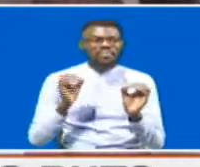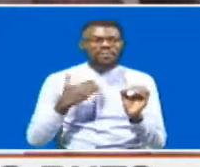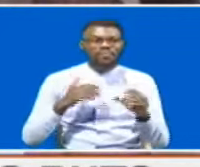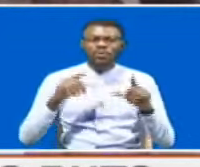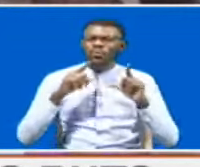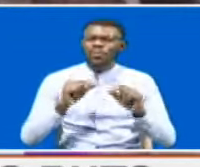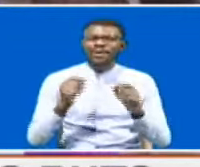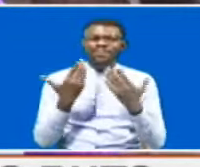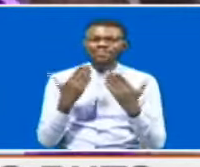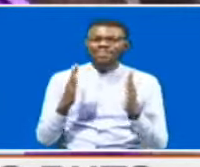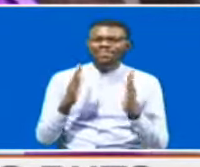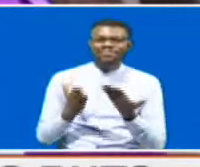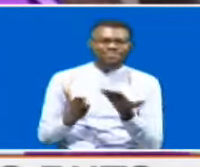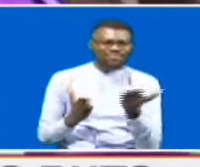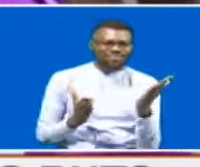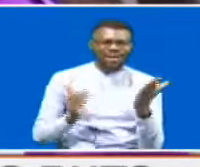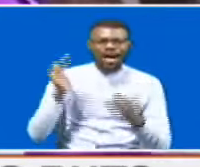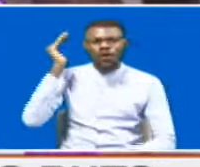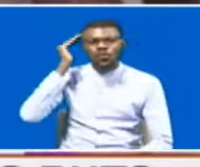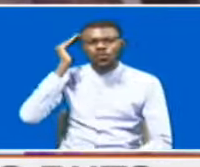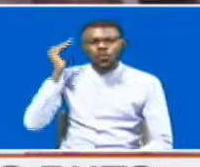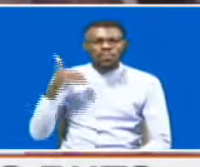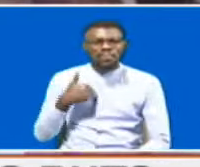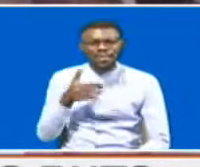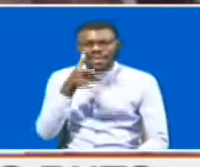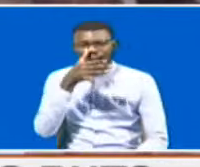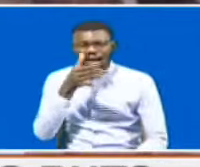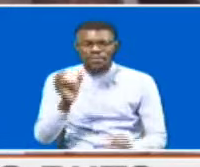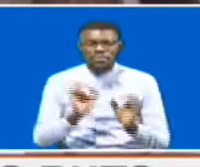Niliwaambia mapema wanajua, si ya kwamba hawajui.